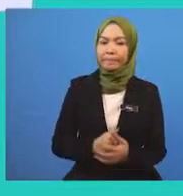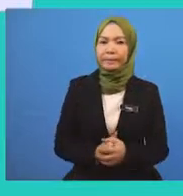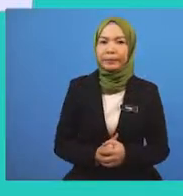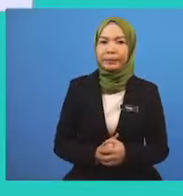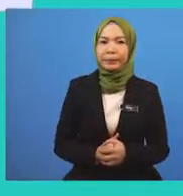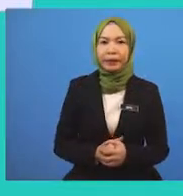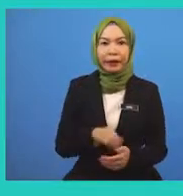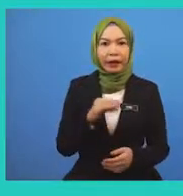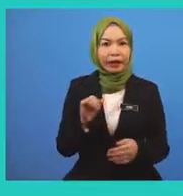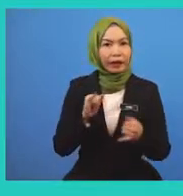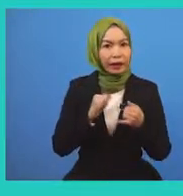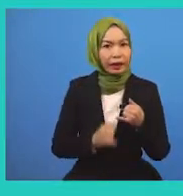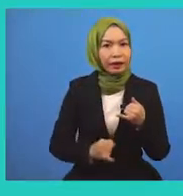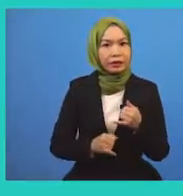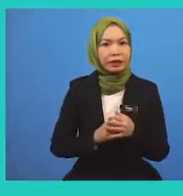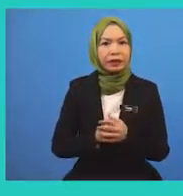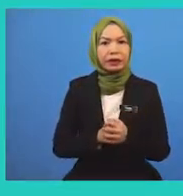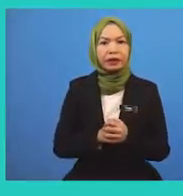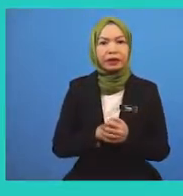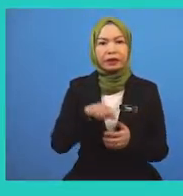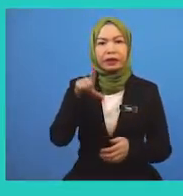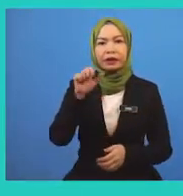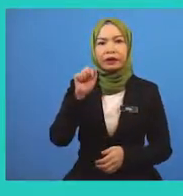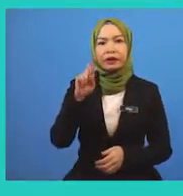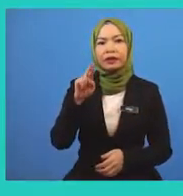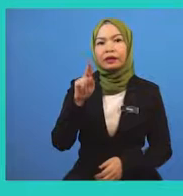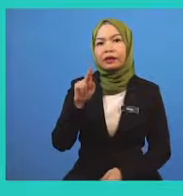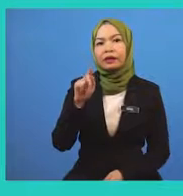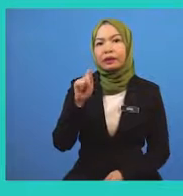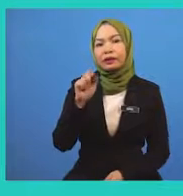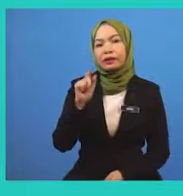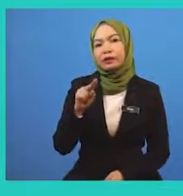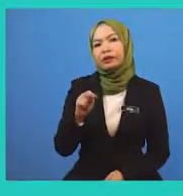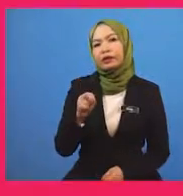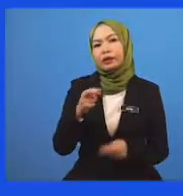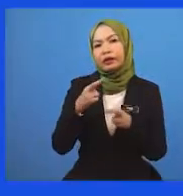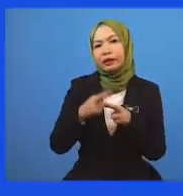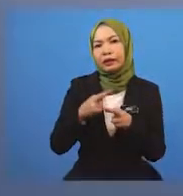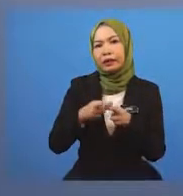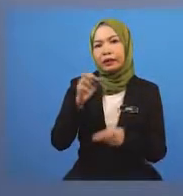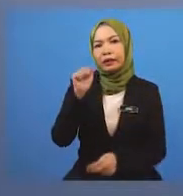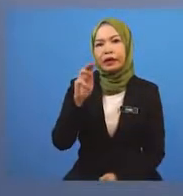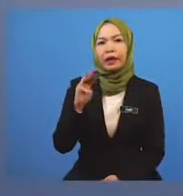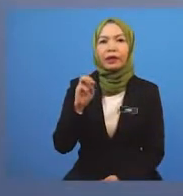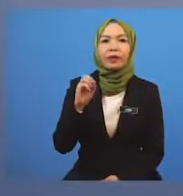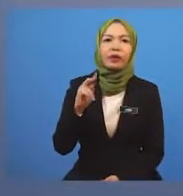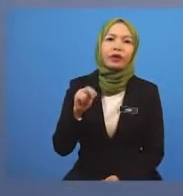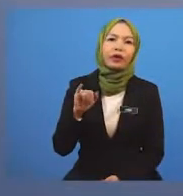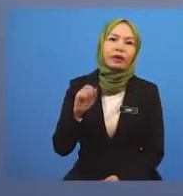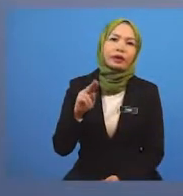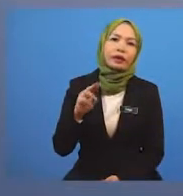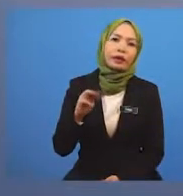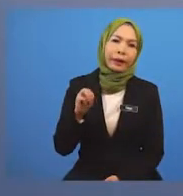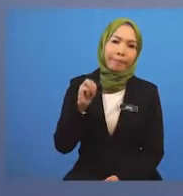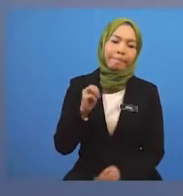dan akhir sekali, melarutkan garam amonium ke dalam air. Wah, nampaknya Cikgu Nisa